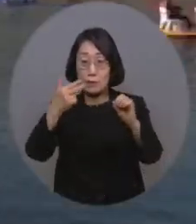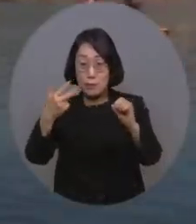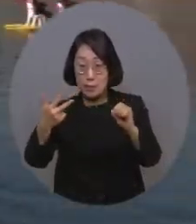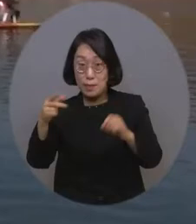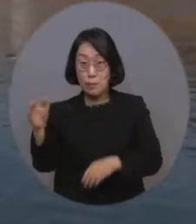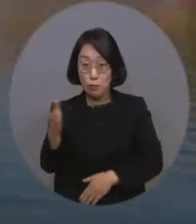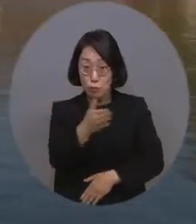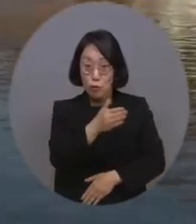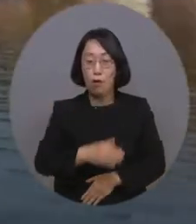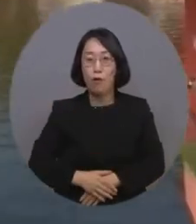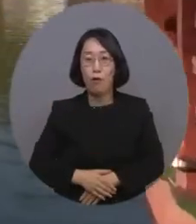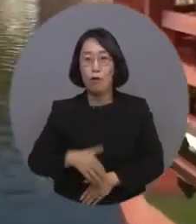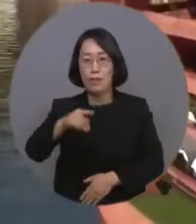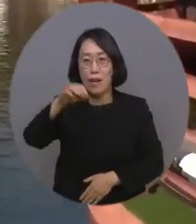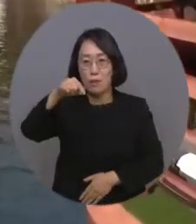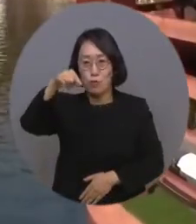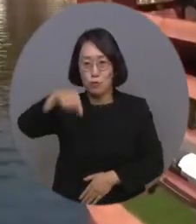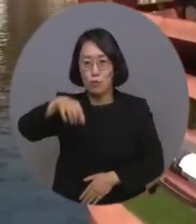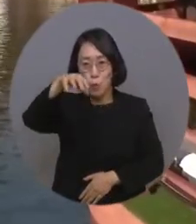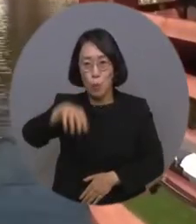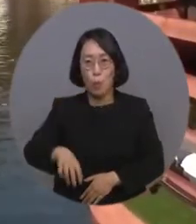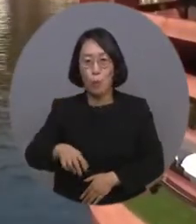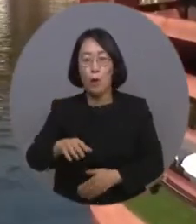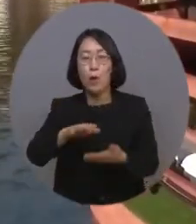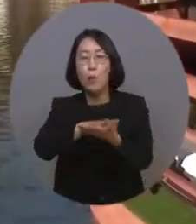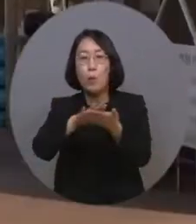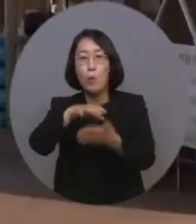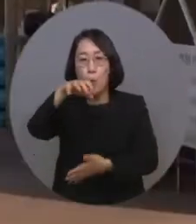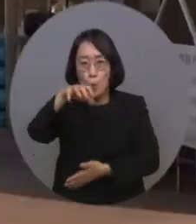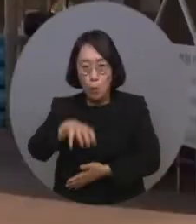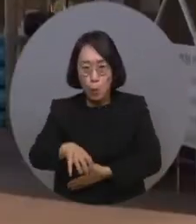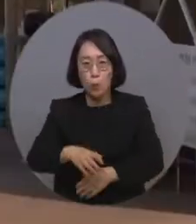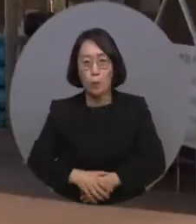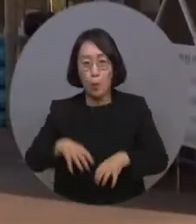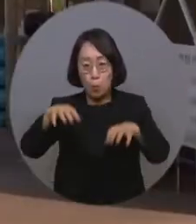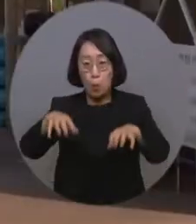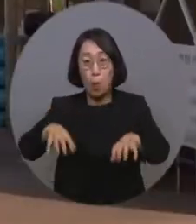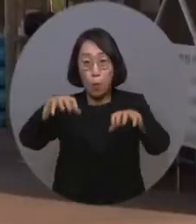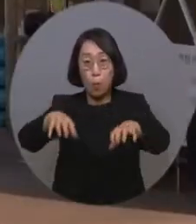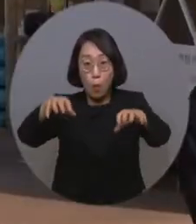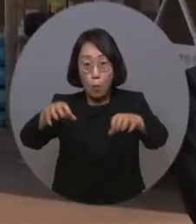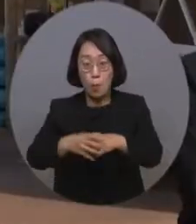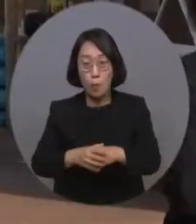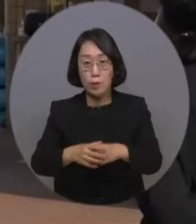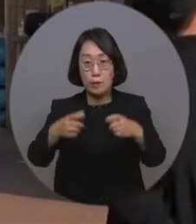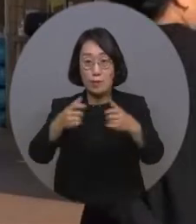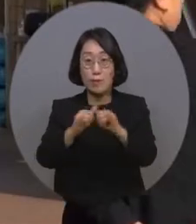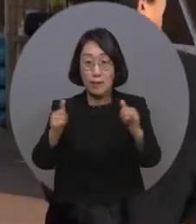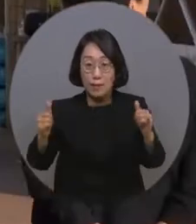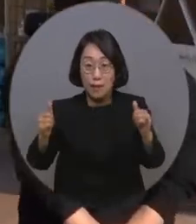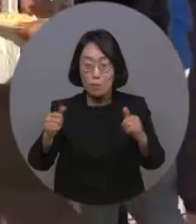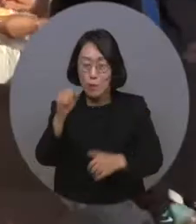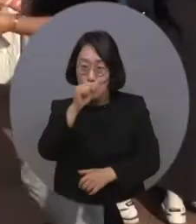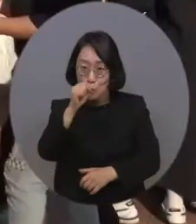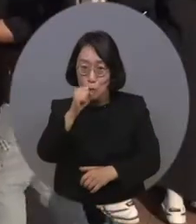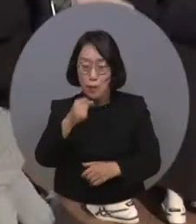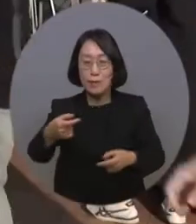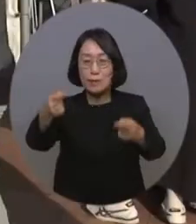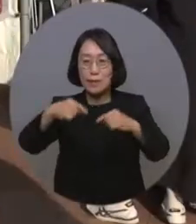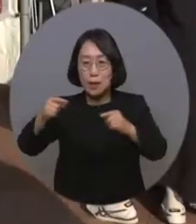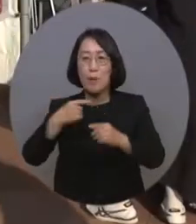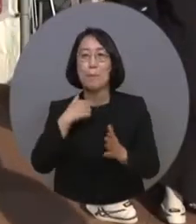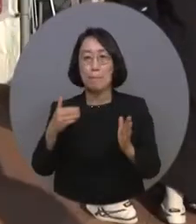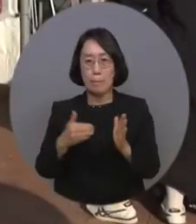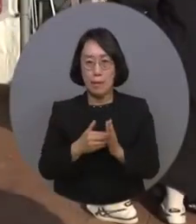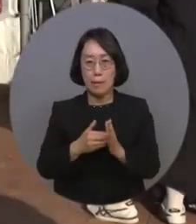30일까지 장수 무암공원과 누리파크 일원에서 도시민과 주민들의 호응 속에 막을 내렸습니다. 세계반하고